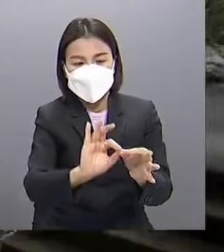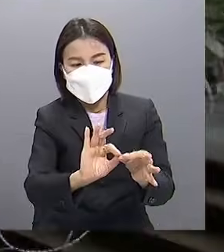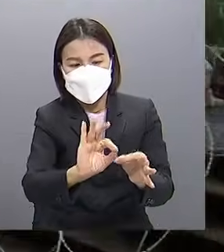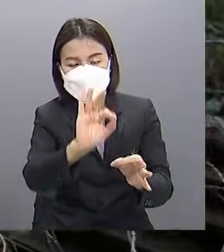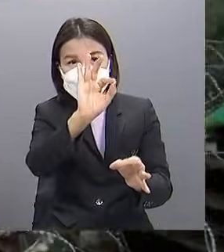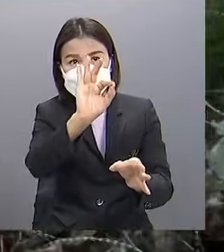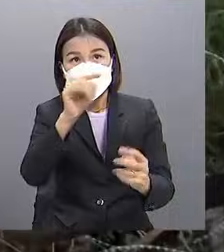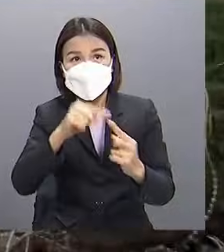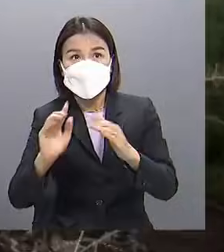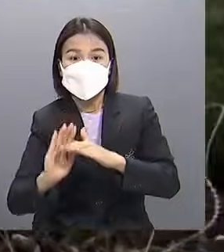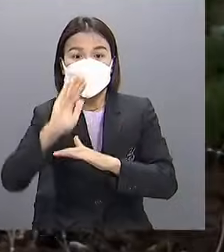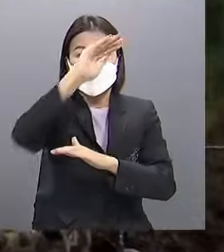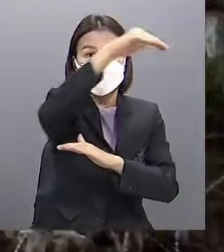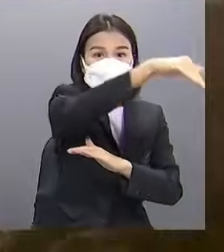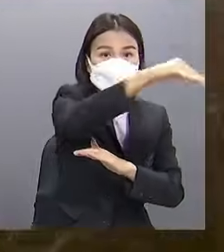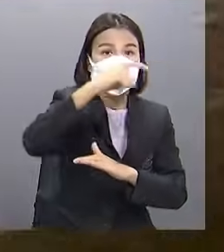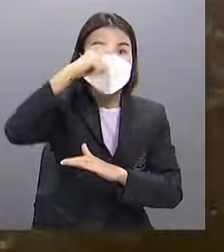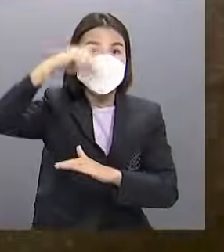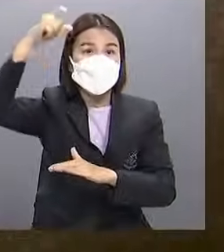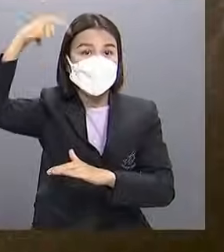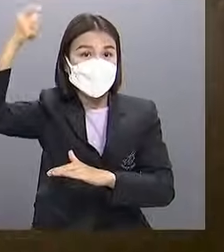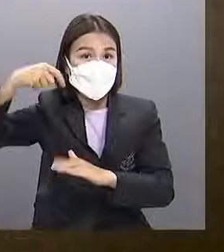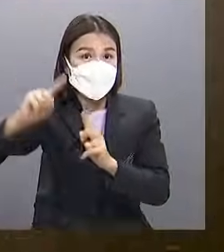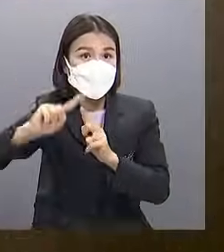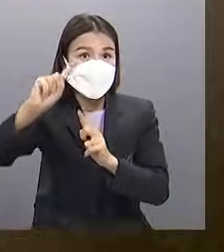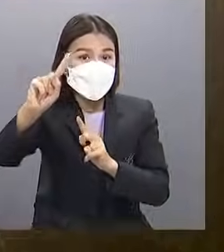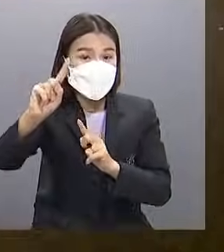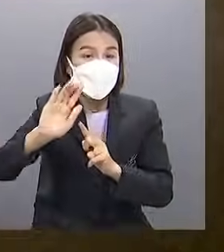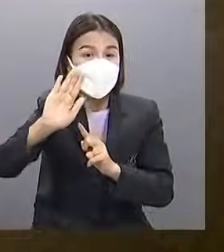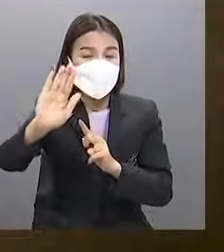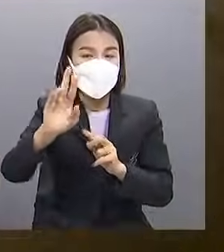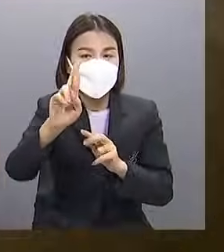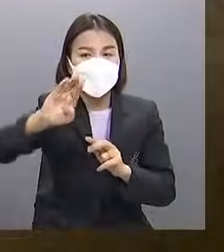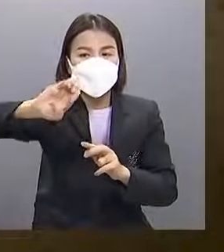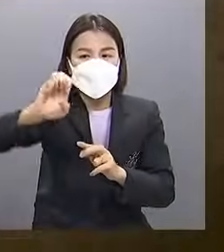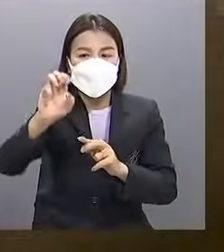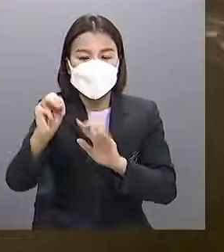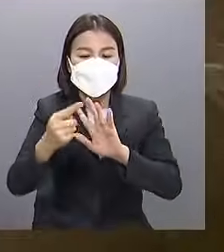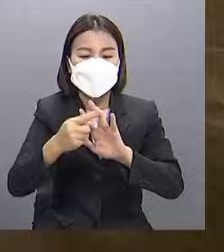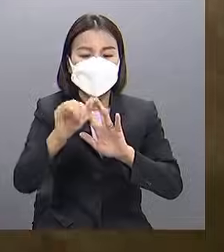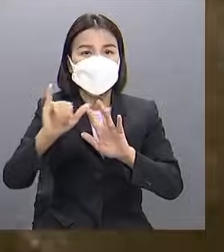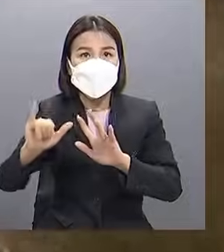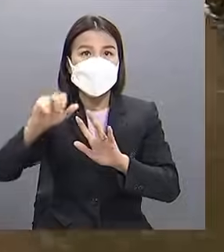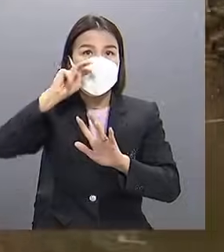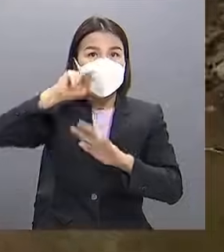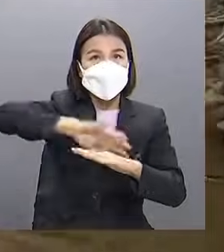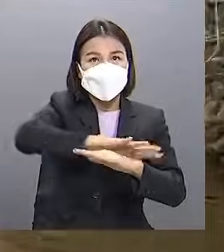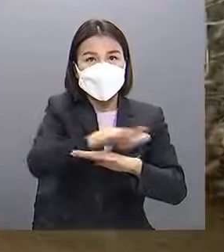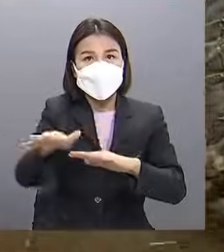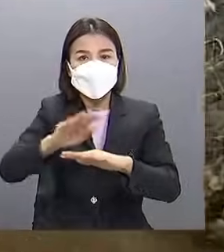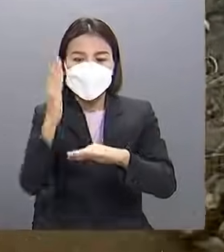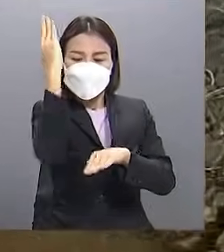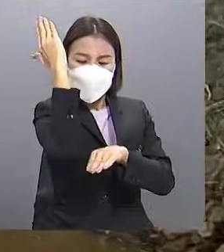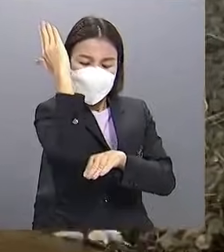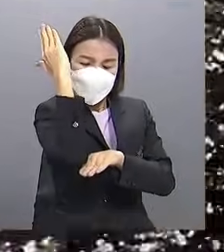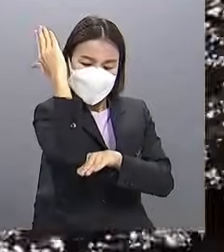มิตรภาพไทยพม่าแห่งที่1บ้านริมเมยน้ำไหลล้นตลิ่งและมีปริมาณน้ำสูงกว่าแนวตลิ่งถึง